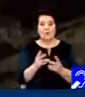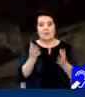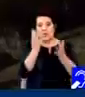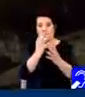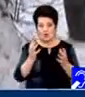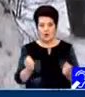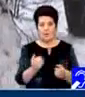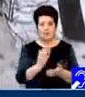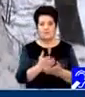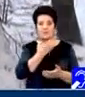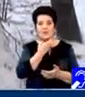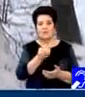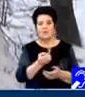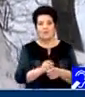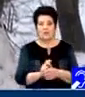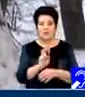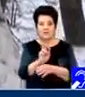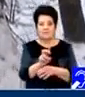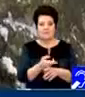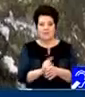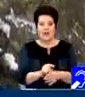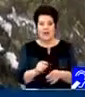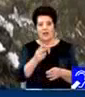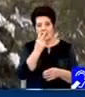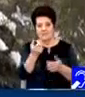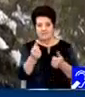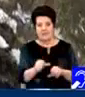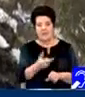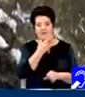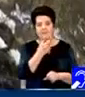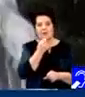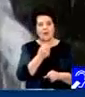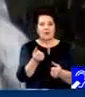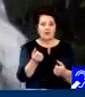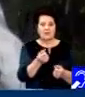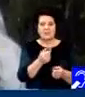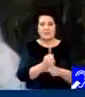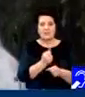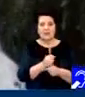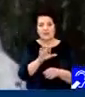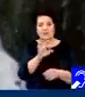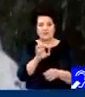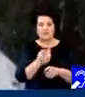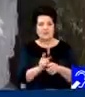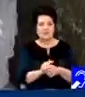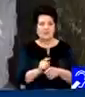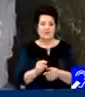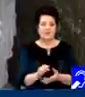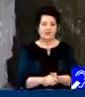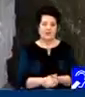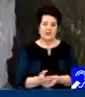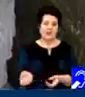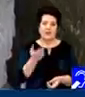apă, se ajunge cu dificultate. Chiar și așa, turiștii curioși să vadă formele fantastice care, prin conturi iarna, se încumetă să parcurgă drumul greu.